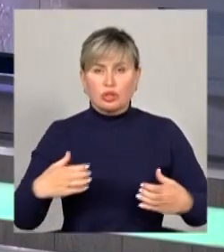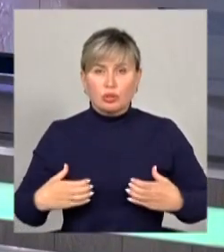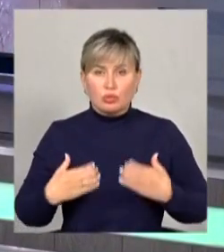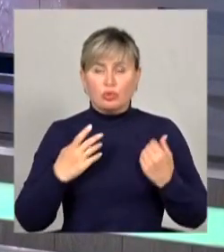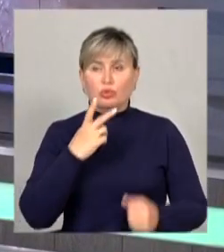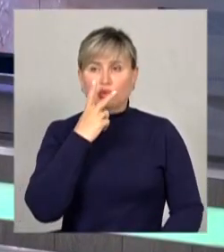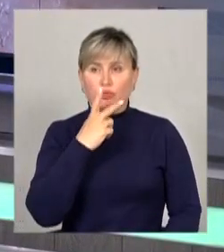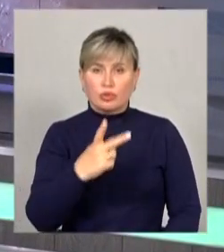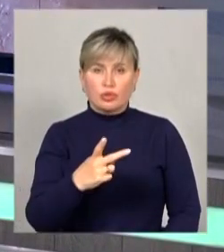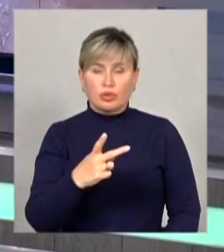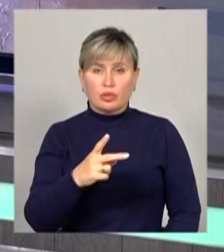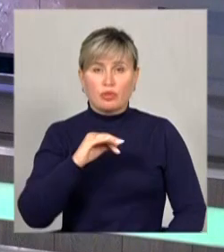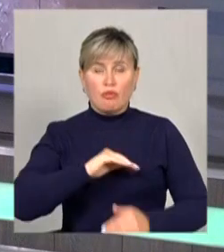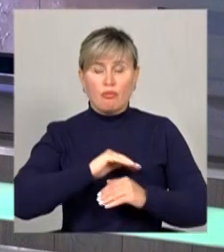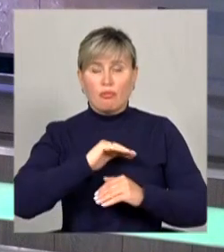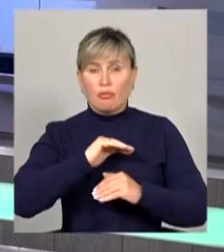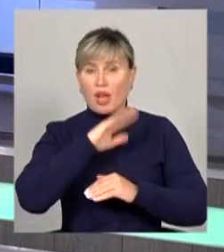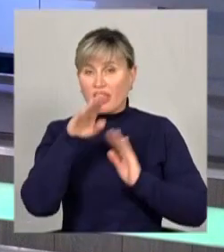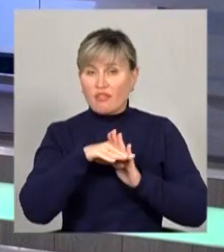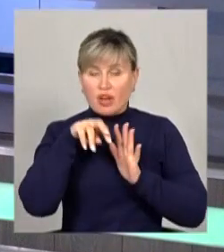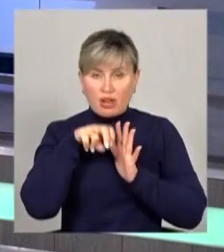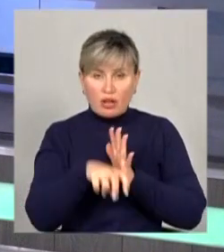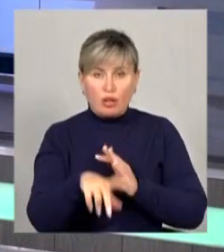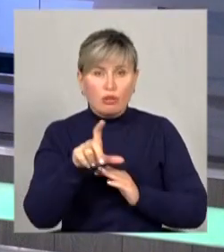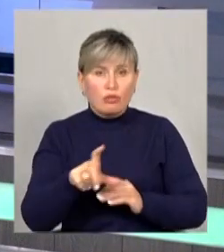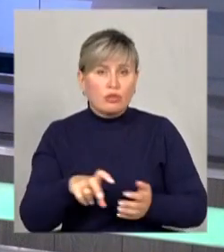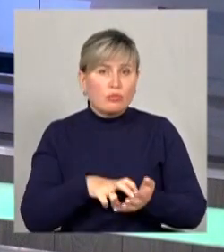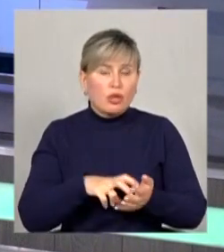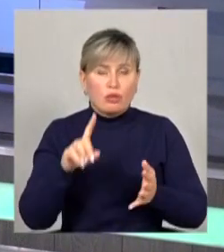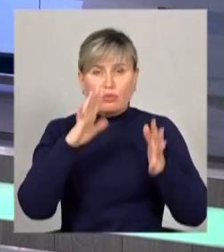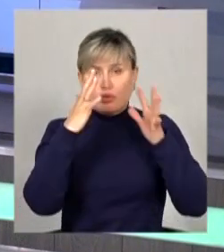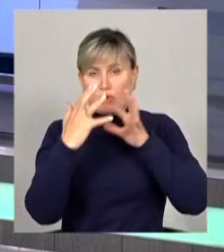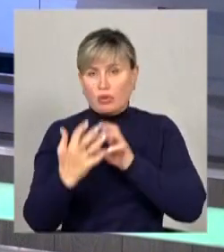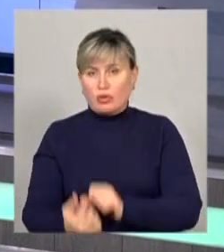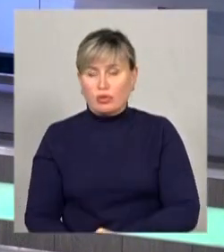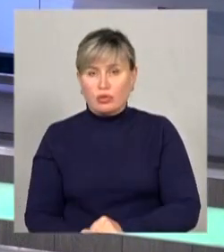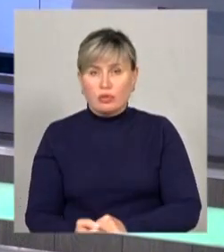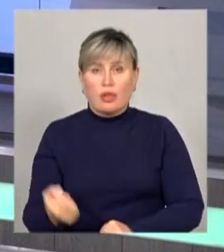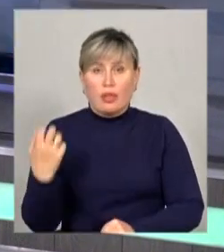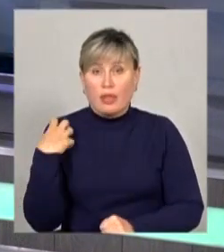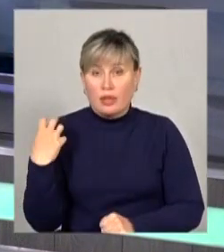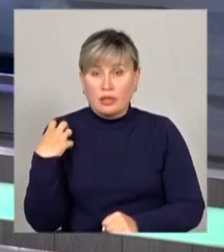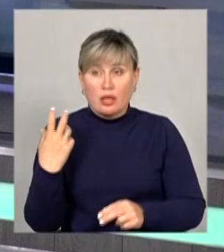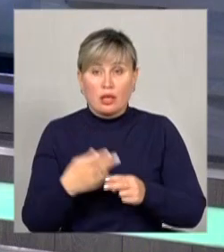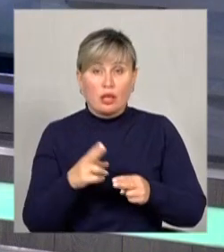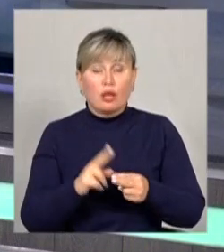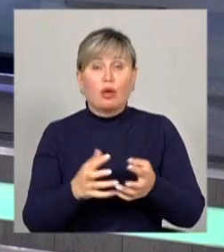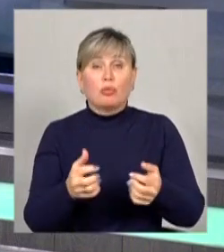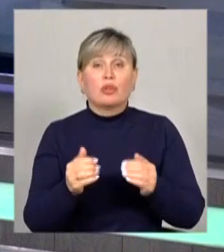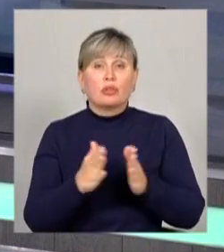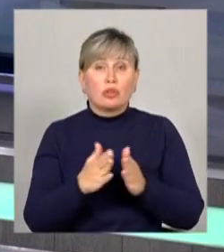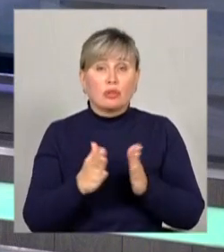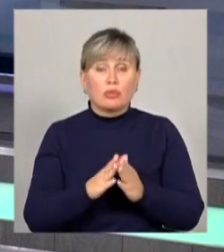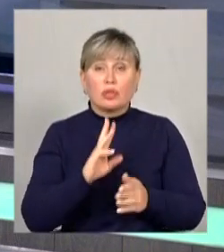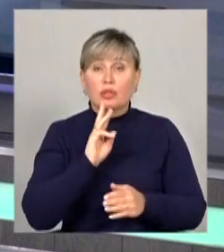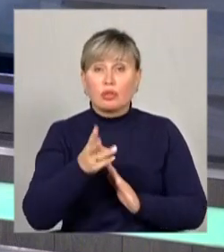увиденного, спустившись в подвал. Люди боятся, что могут остаться под завалами. В смятении чиновники, которые принимали эти дома всего